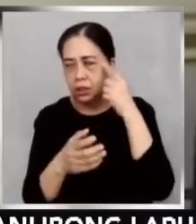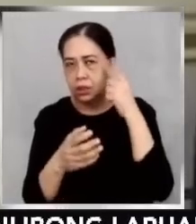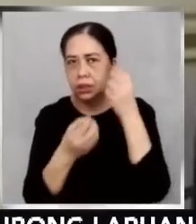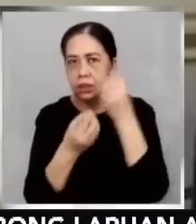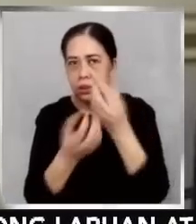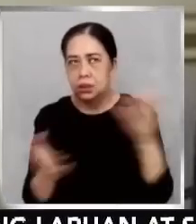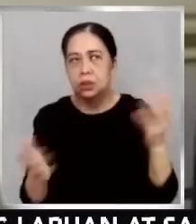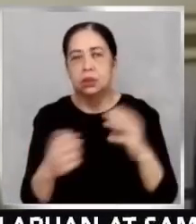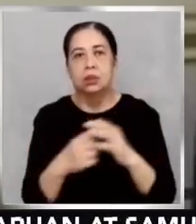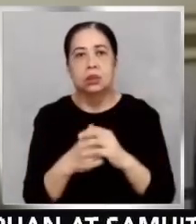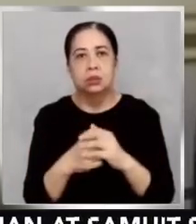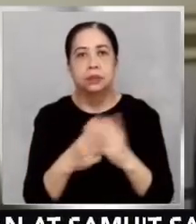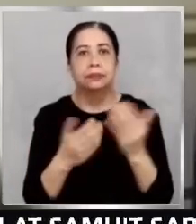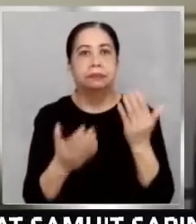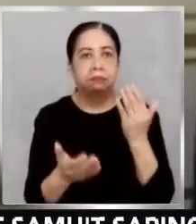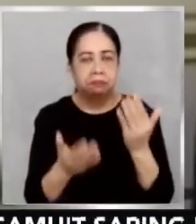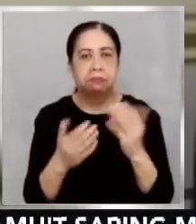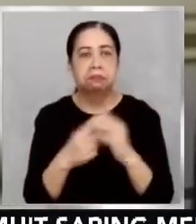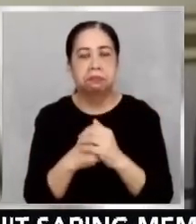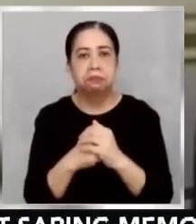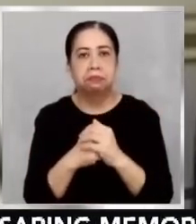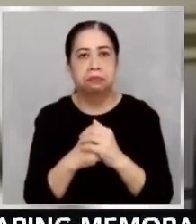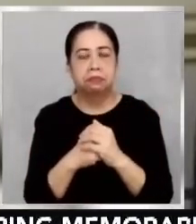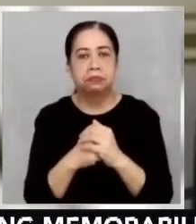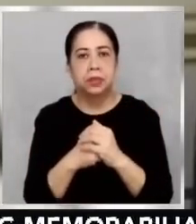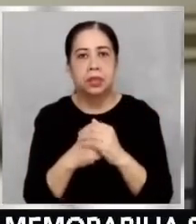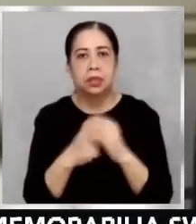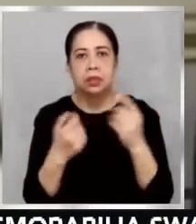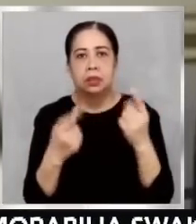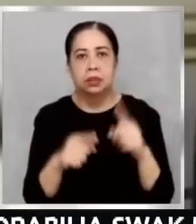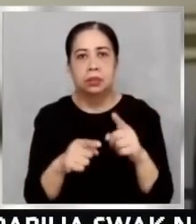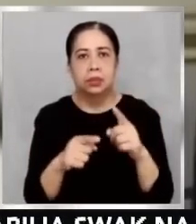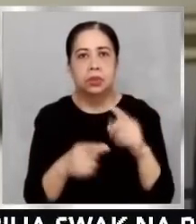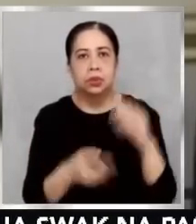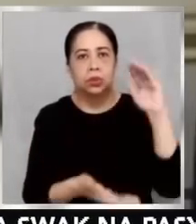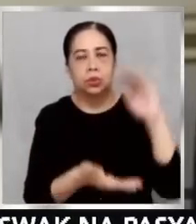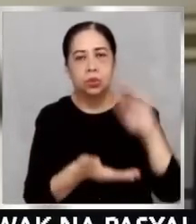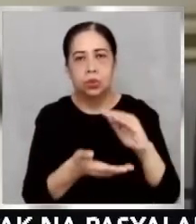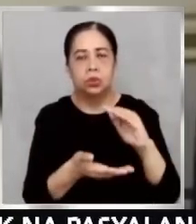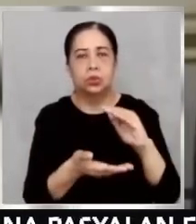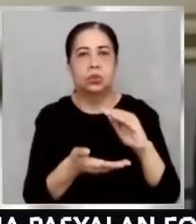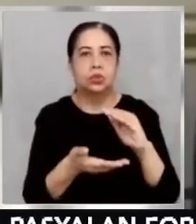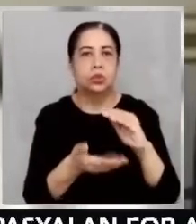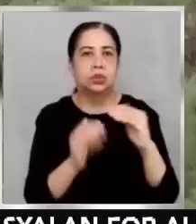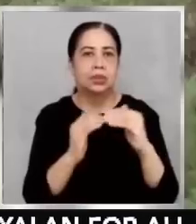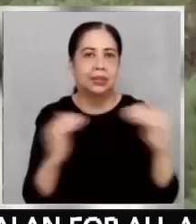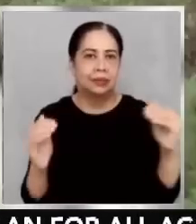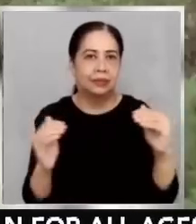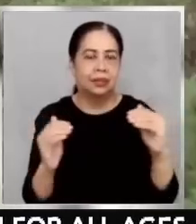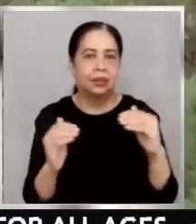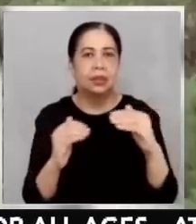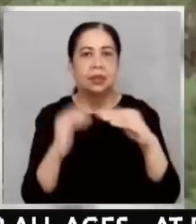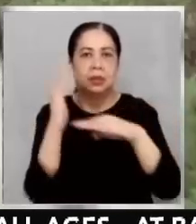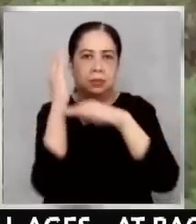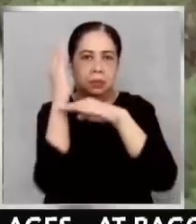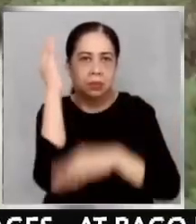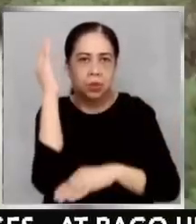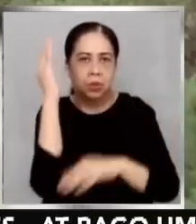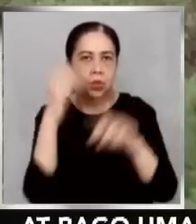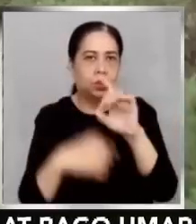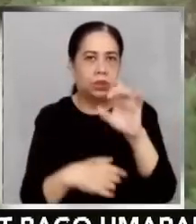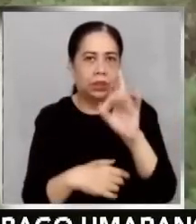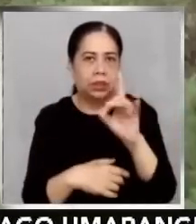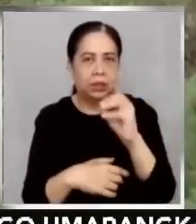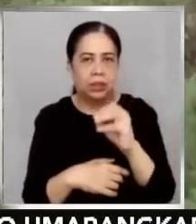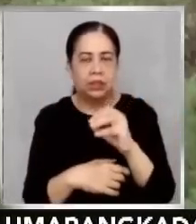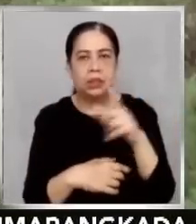na posibleng mangyari yung pagbaba ng level below 180. 180 meters